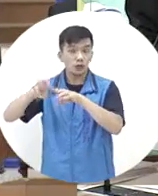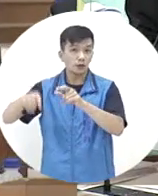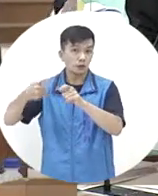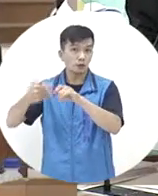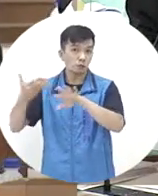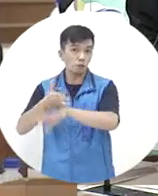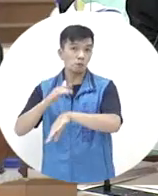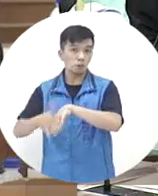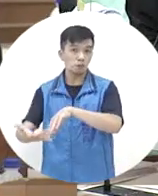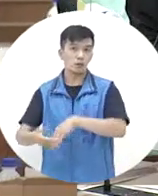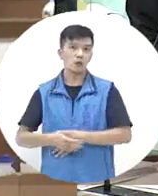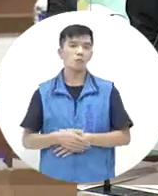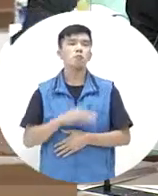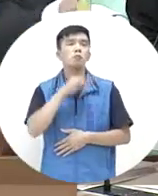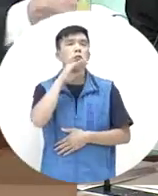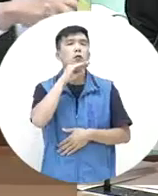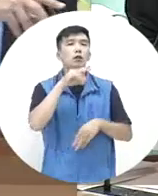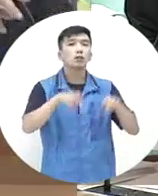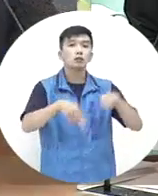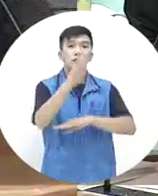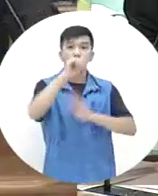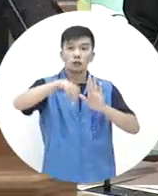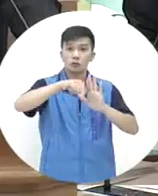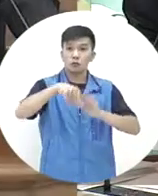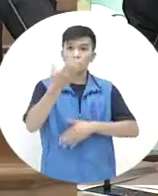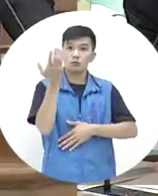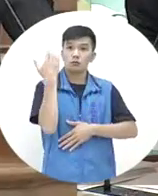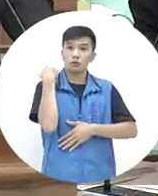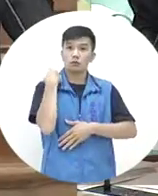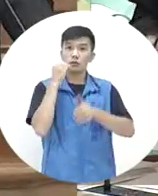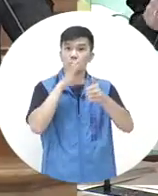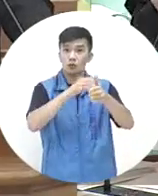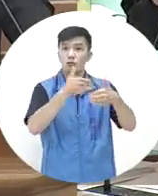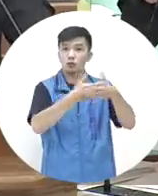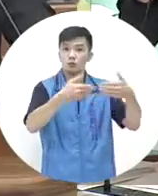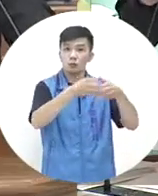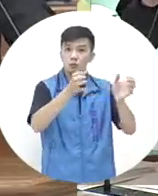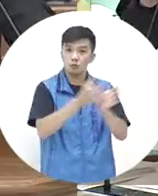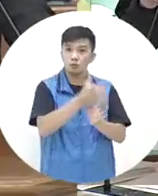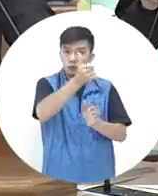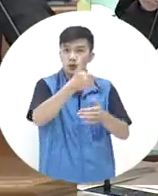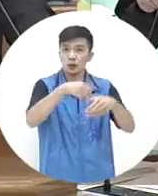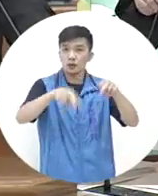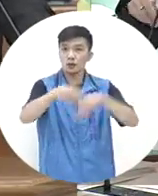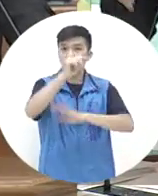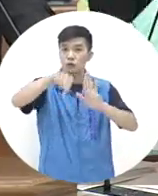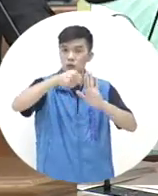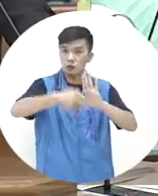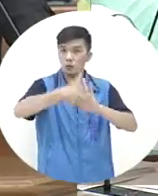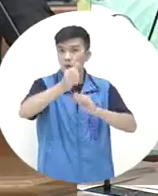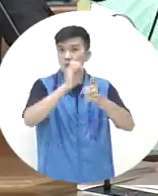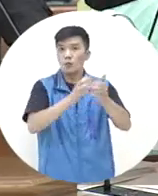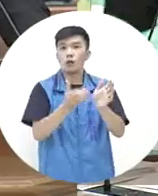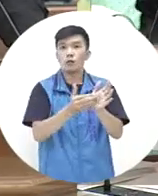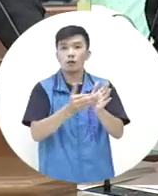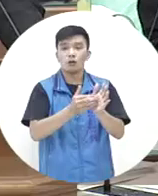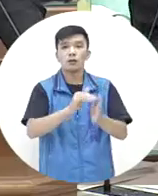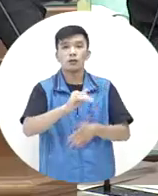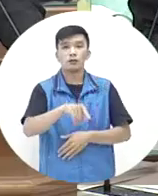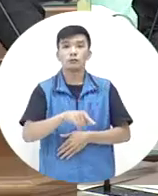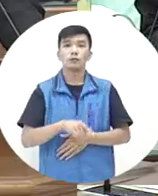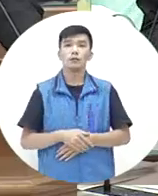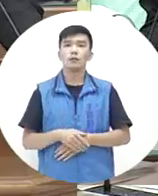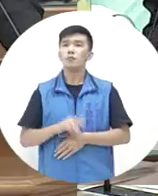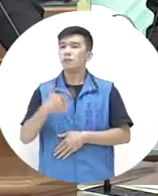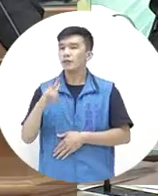啊。我那一天有跟行政院长报告，还有跟交通部部长说啊， 最好 赶快核定，不要影响到丹江大桥的施 工。这个不是说看行政院，